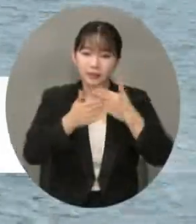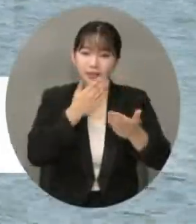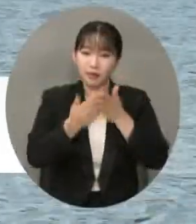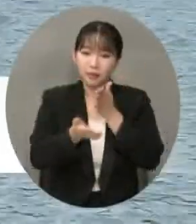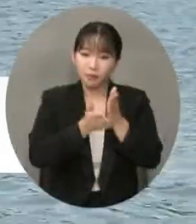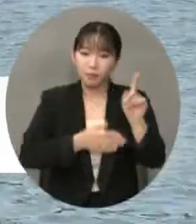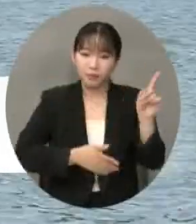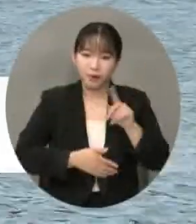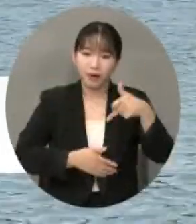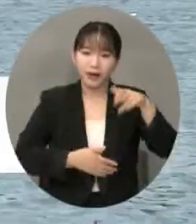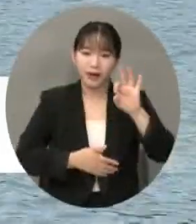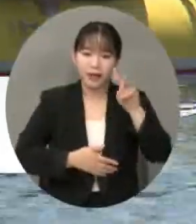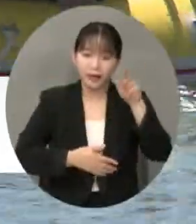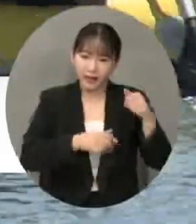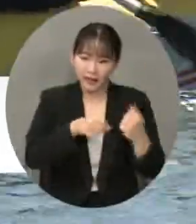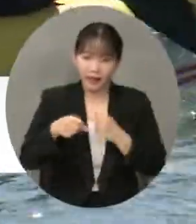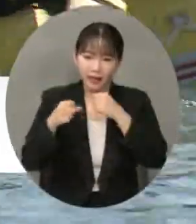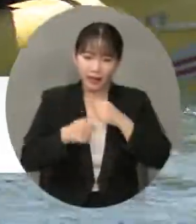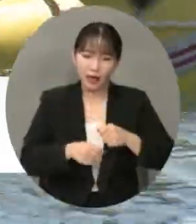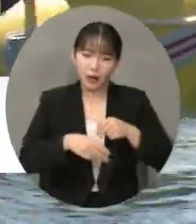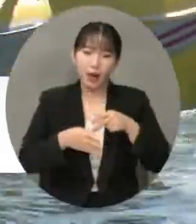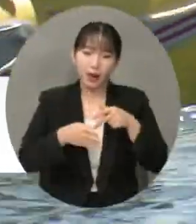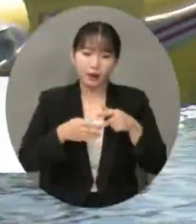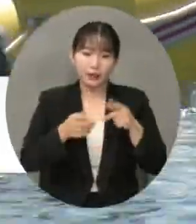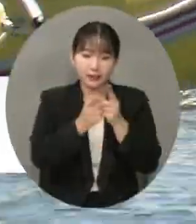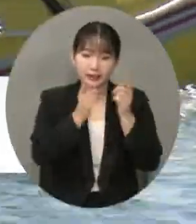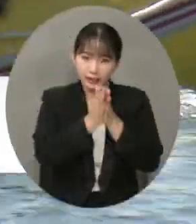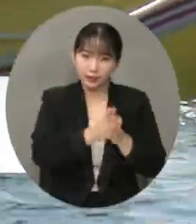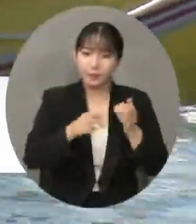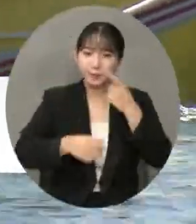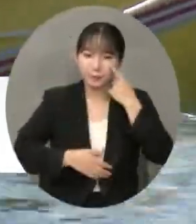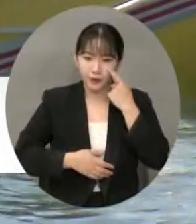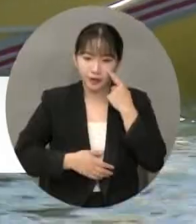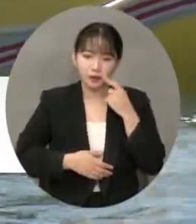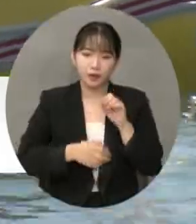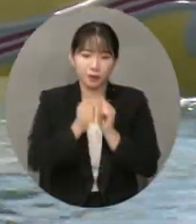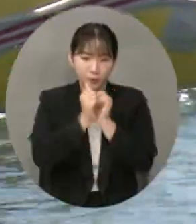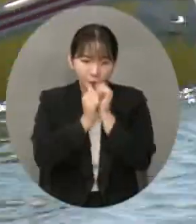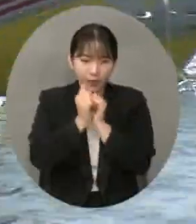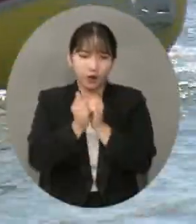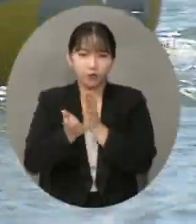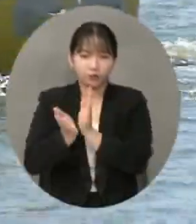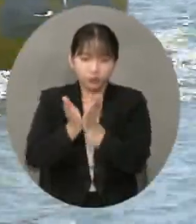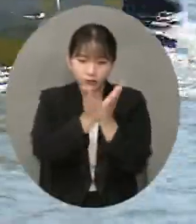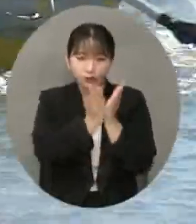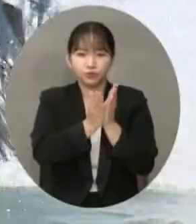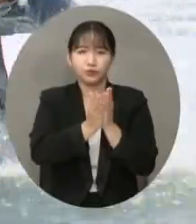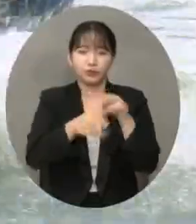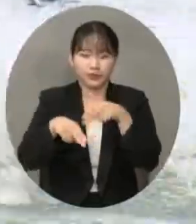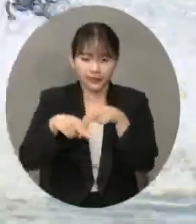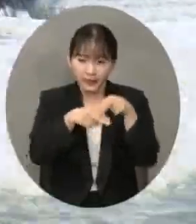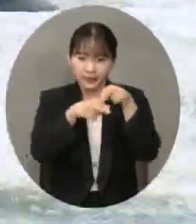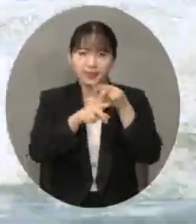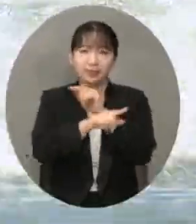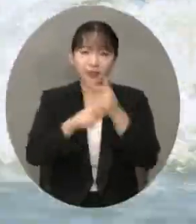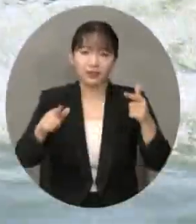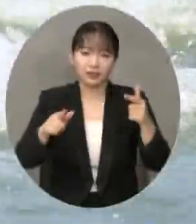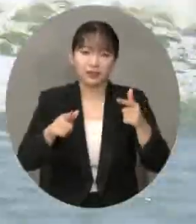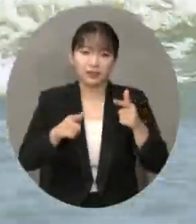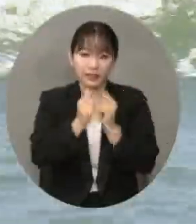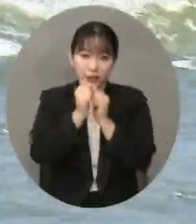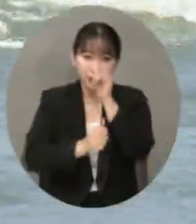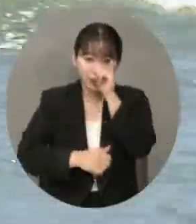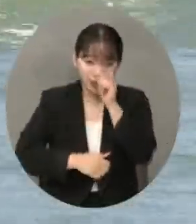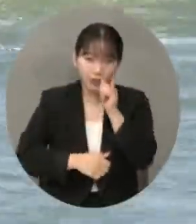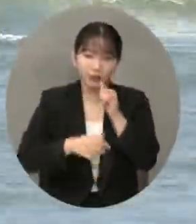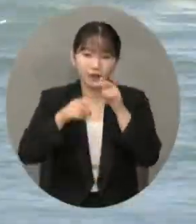7시까지는 카약과 패들보트 등 무동력 모터보트 제트스키 등 동력 체험으로 동력 체험은